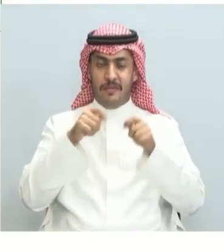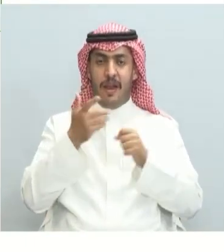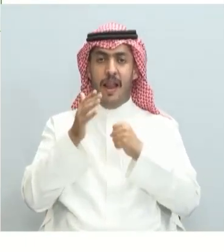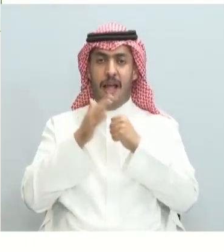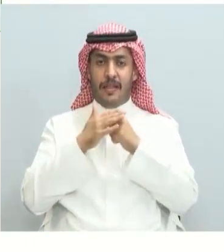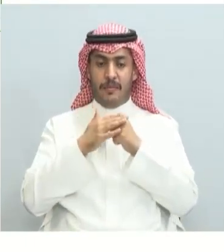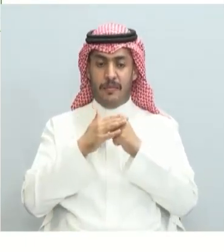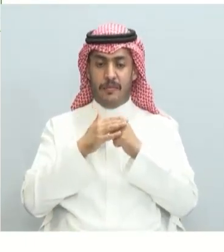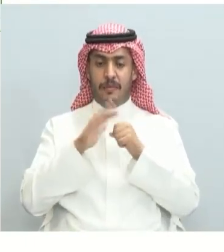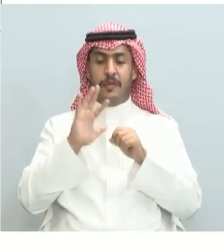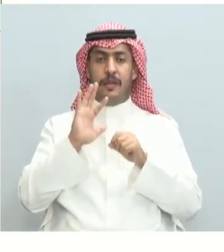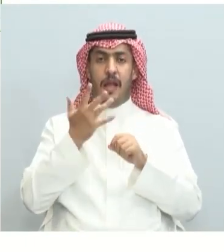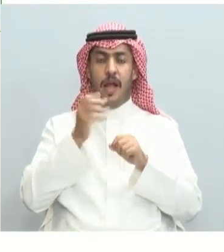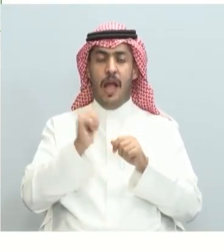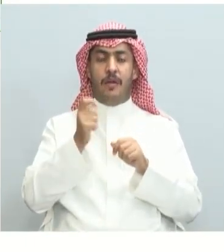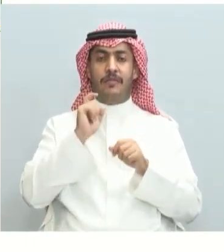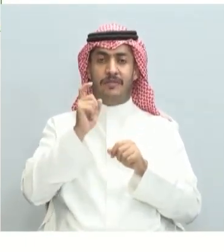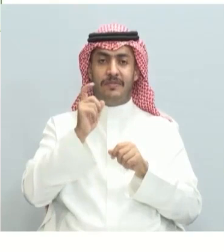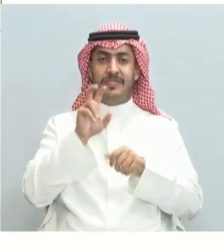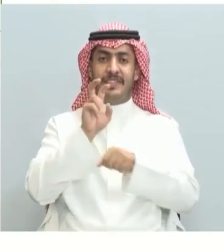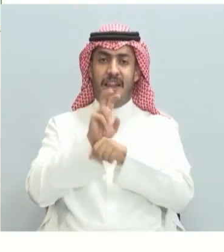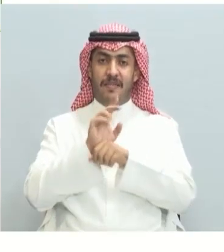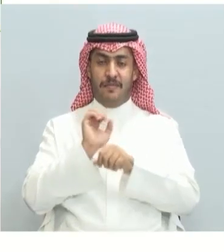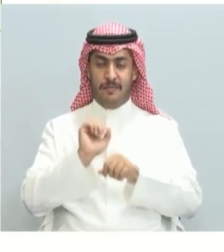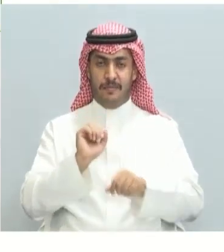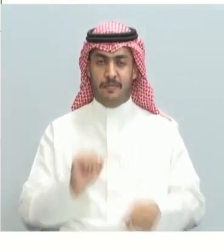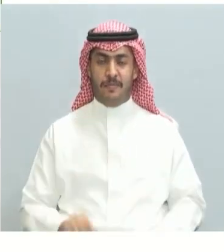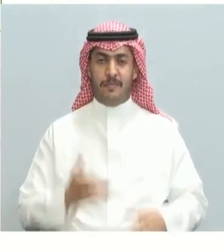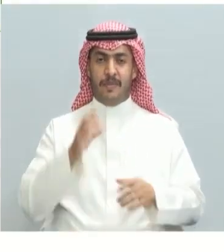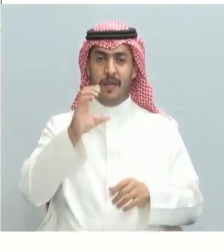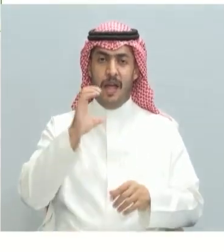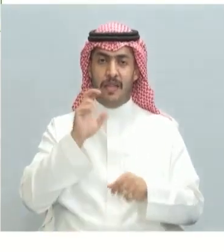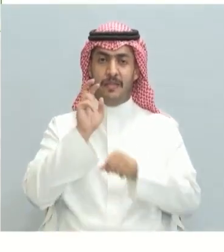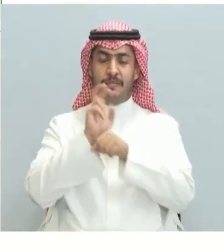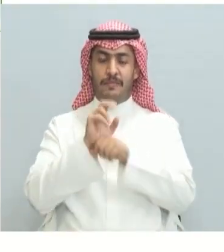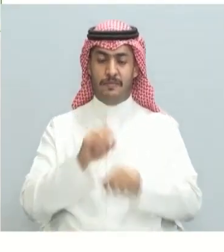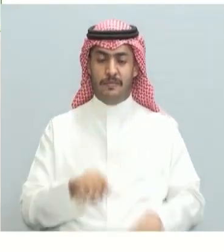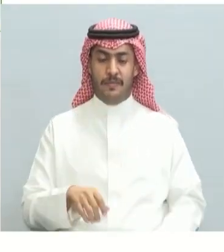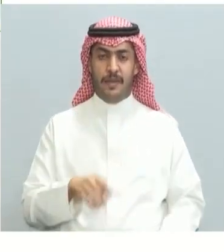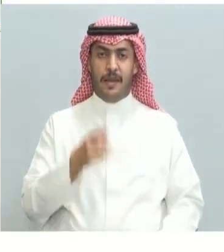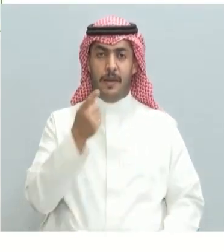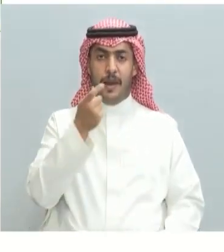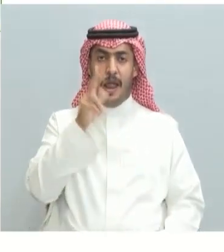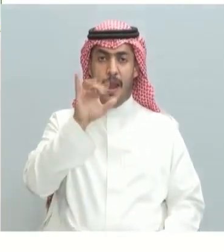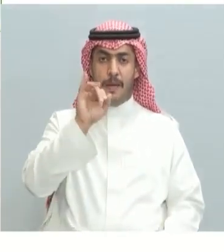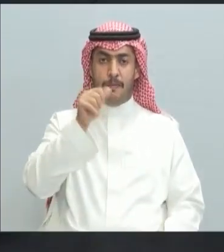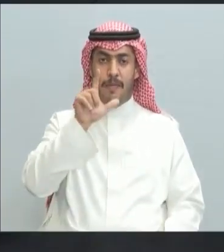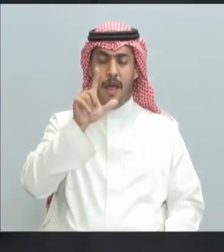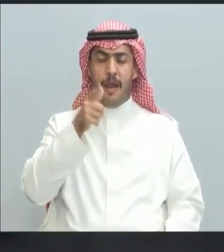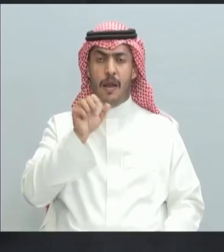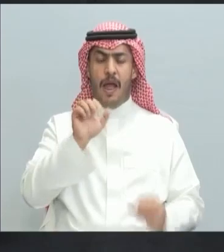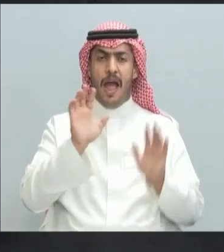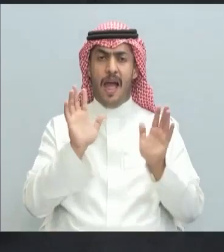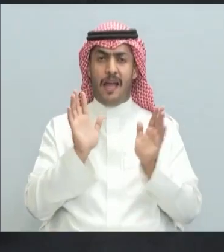والخدمات او لسداد الدين اذا المال هو